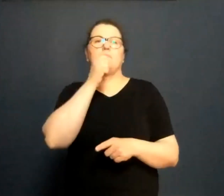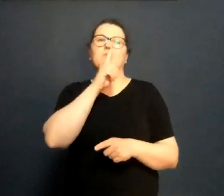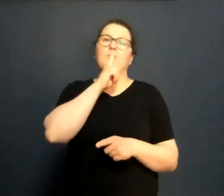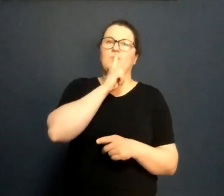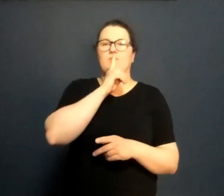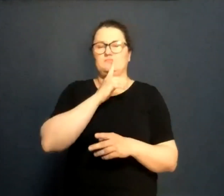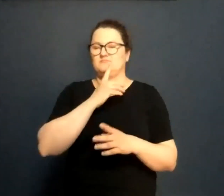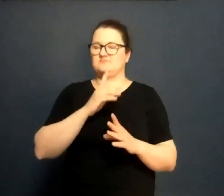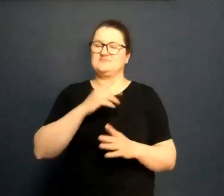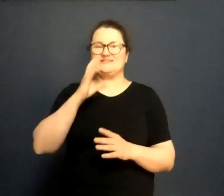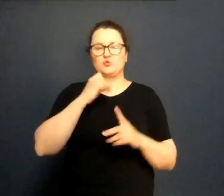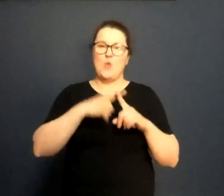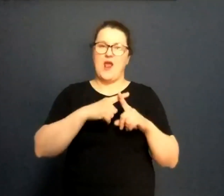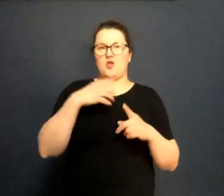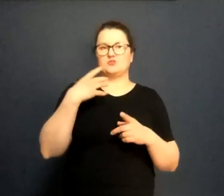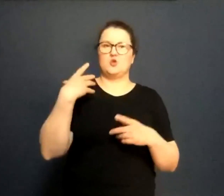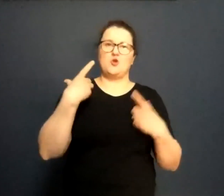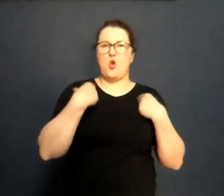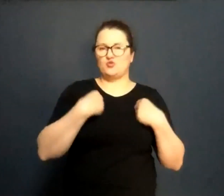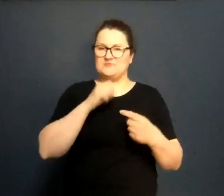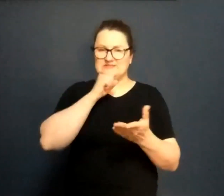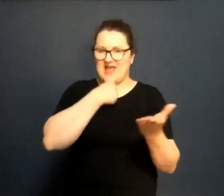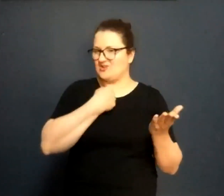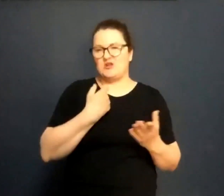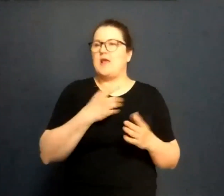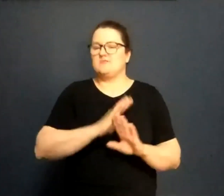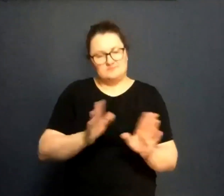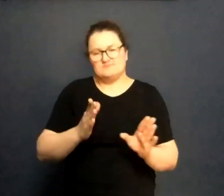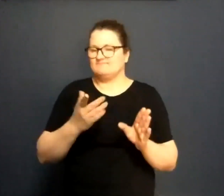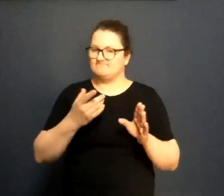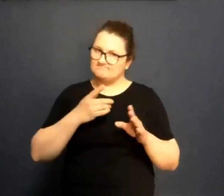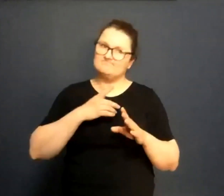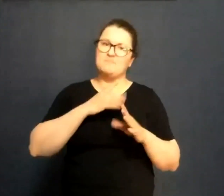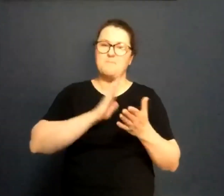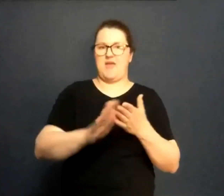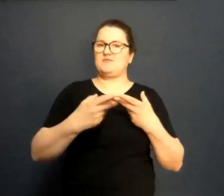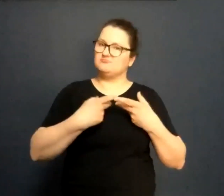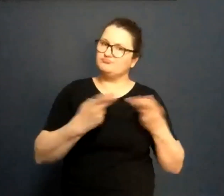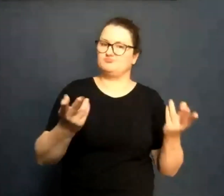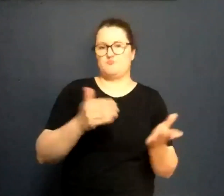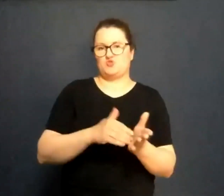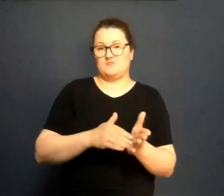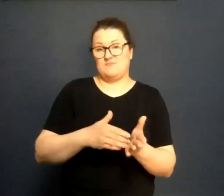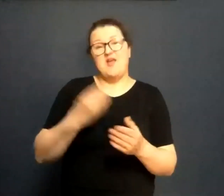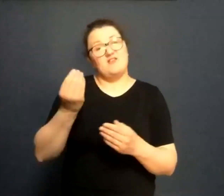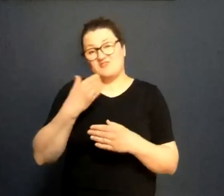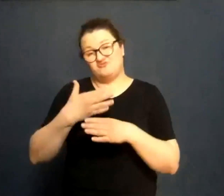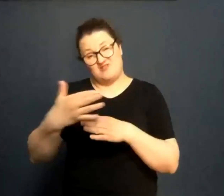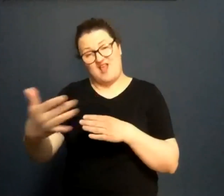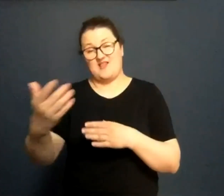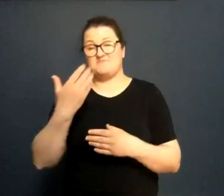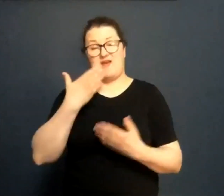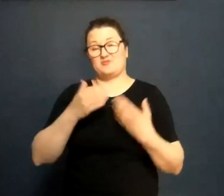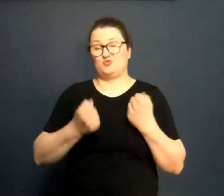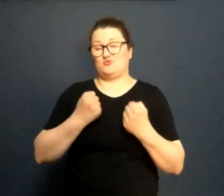seksualność w starszym wieku, bo to jest wszystko przed nami. To bardzo trudne jest, wydaje mi się. Tak, myślę, że ta odwaga